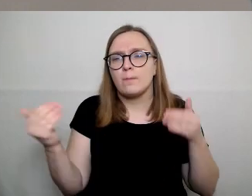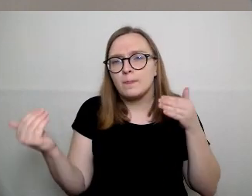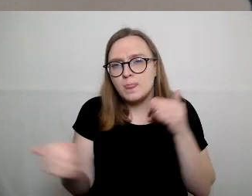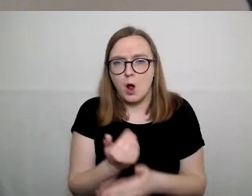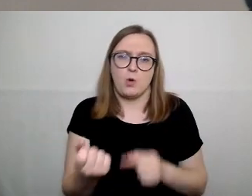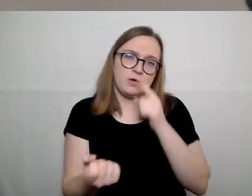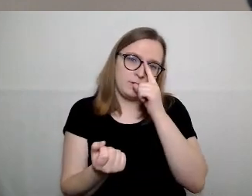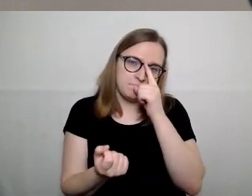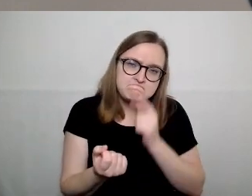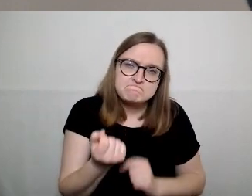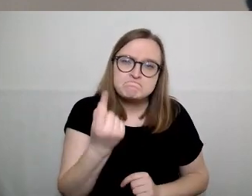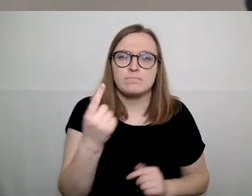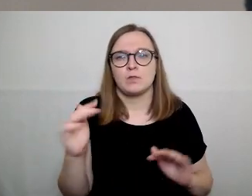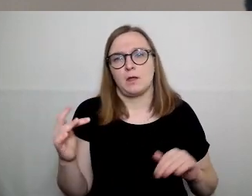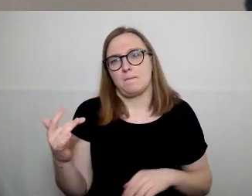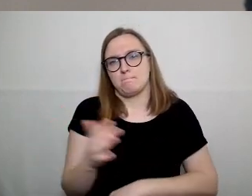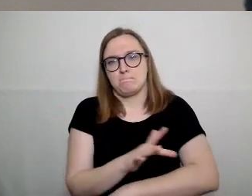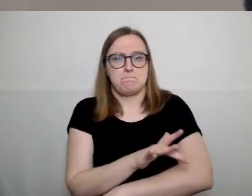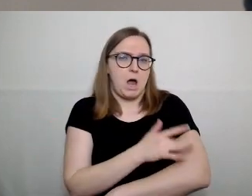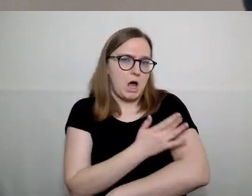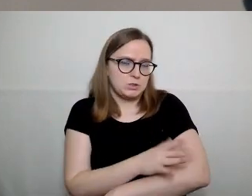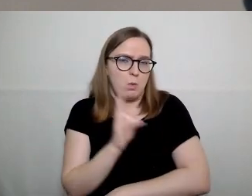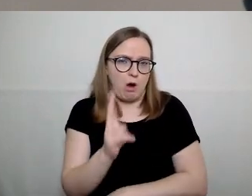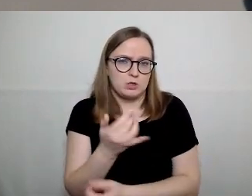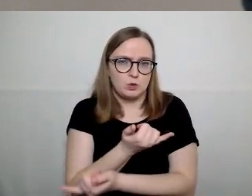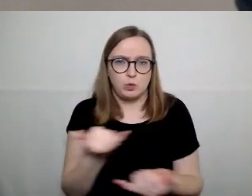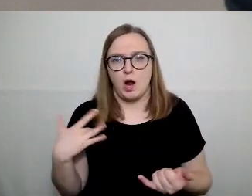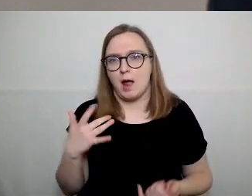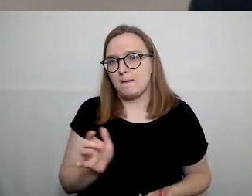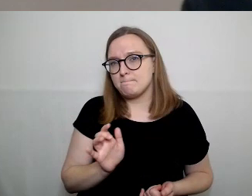kažkokio paslaugą teikiančių, komercinė prasme,